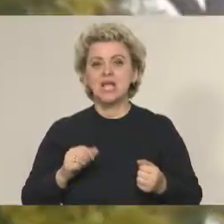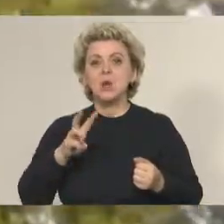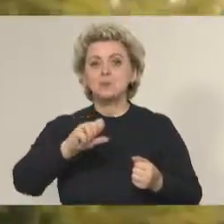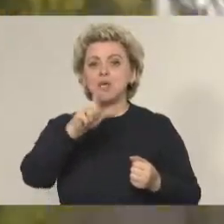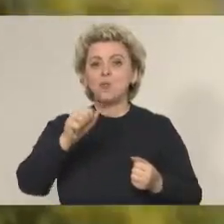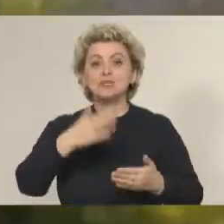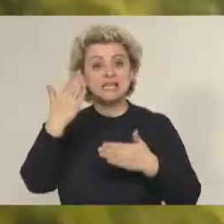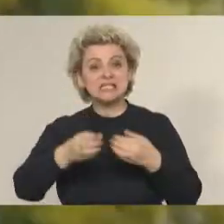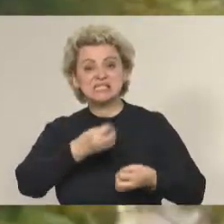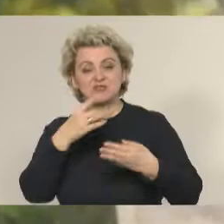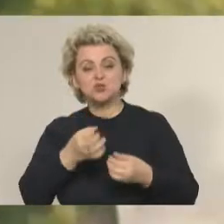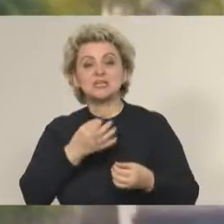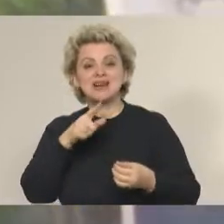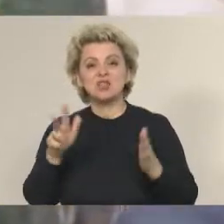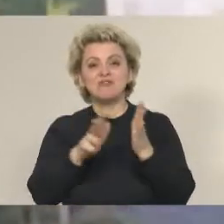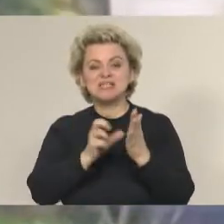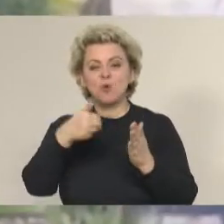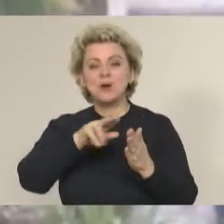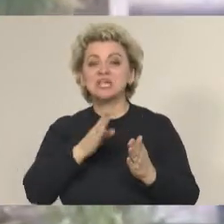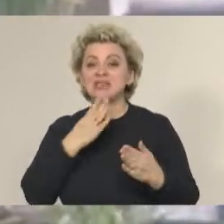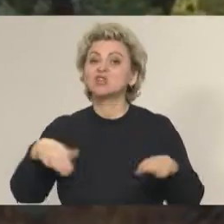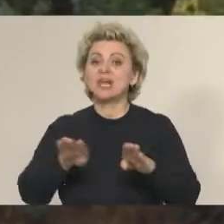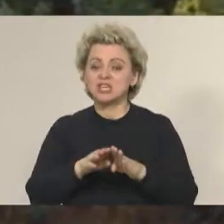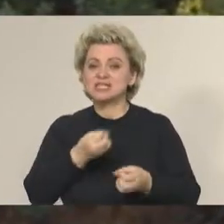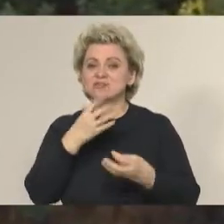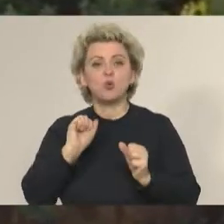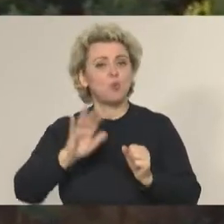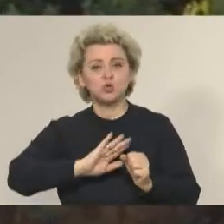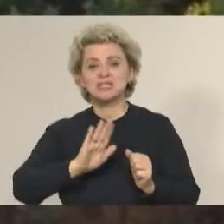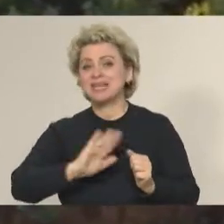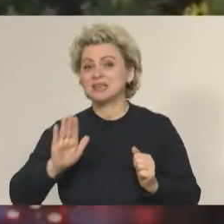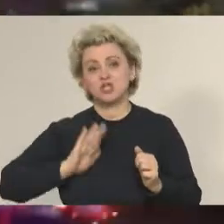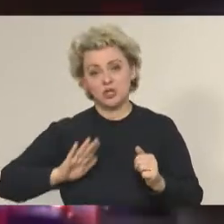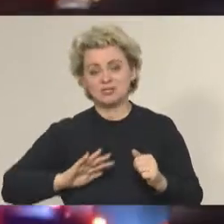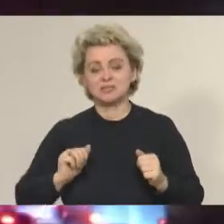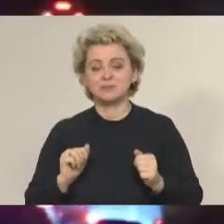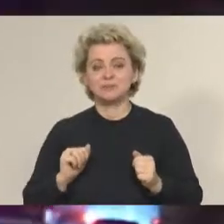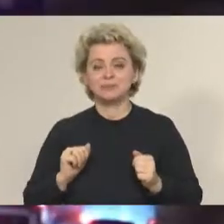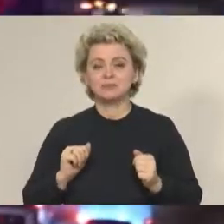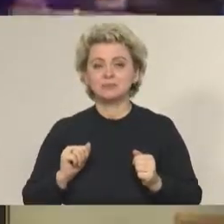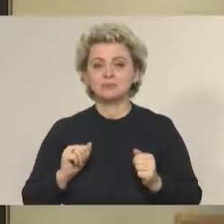Мимоза отцветет слишком рано. К 8 марта девушки таких цветов могут не дождаться.